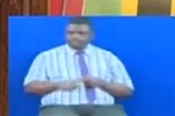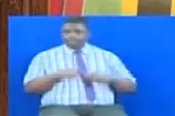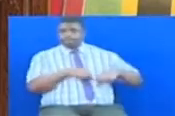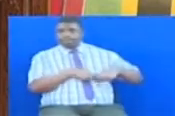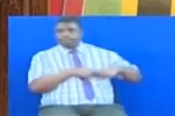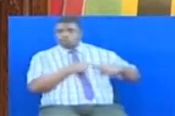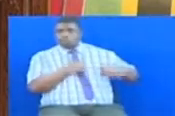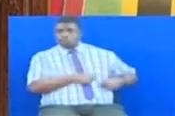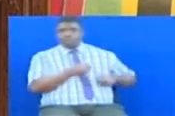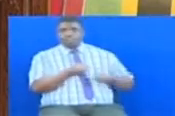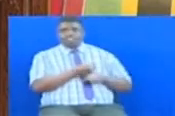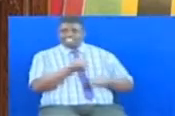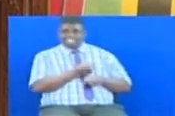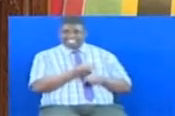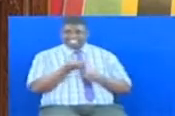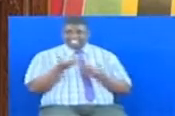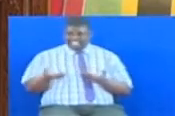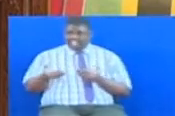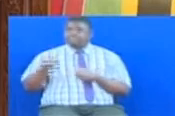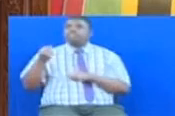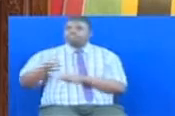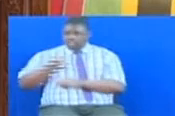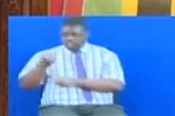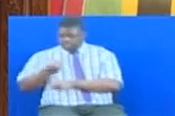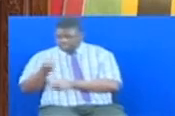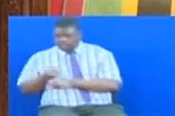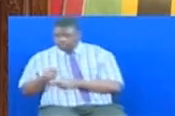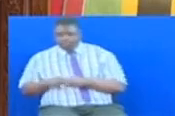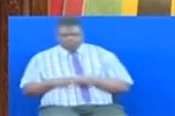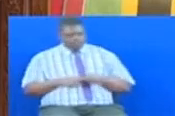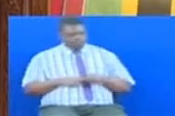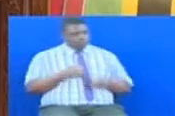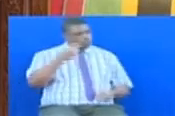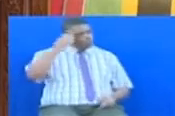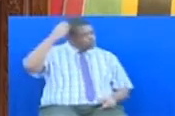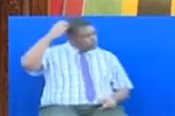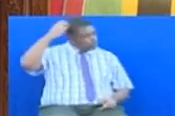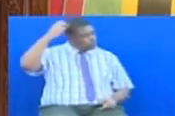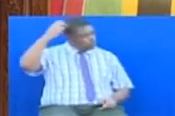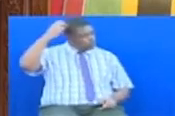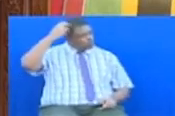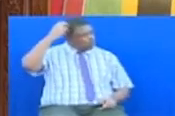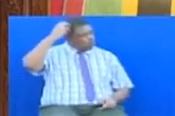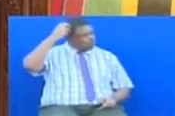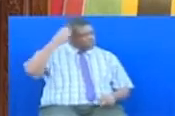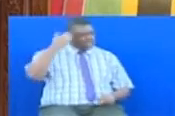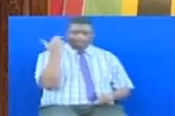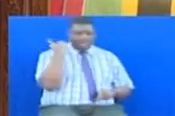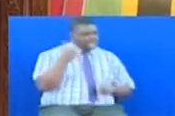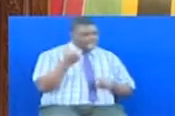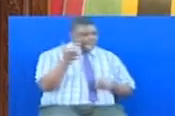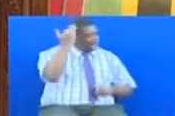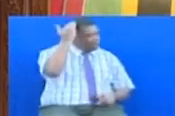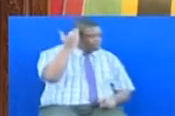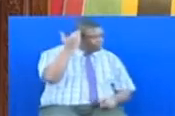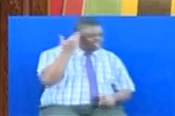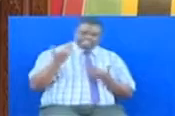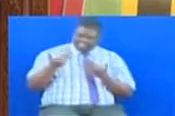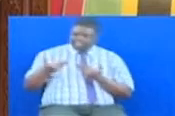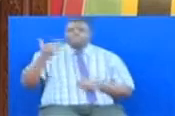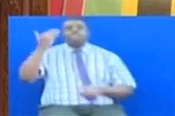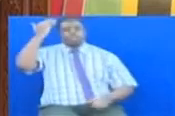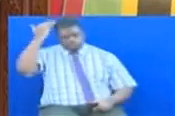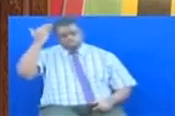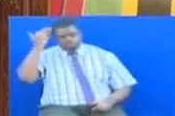zilikuwa zifanyiki zimekuwa zinafanyika. Operations za ubongo hata bila kupasiwa zinafanyika. Operation